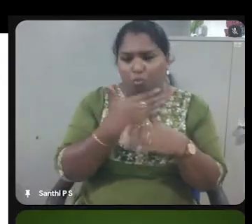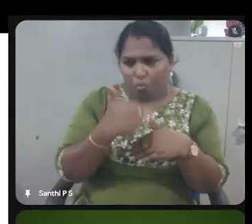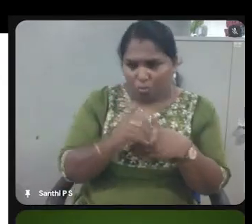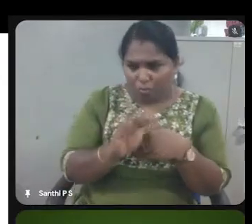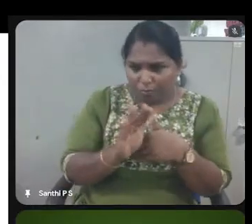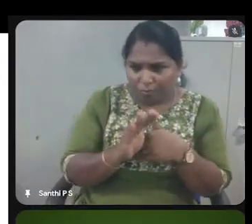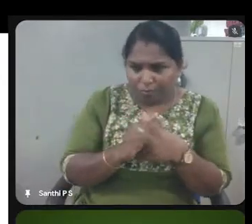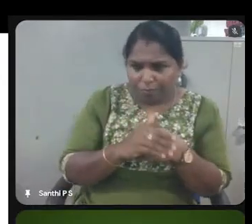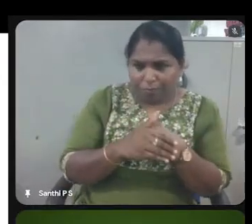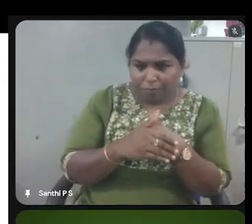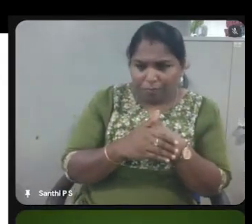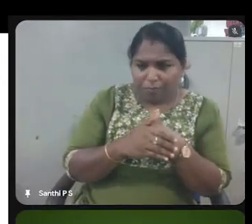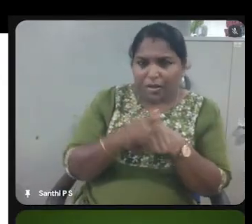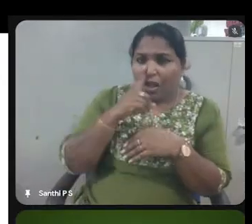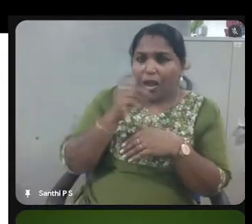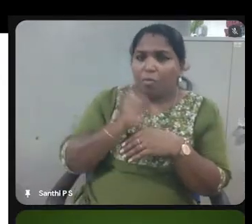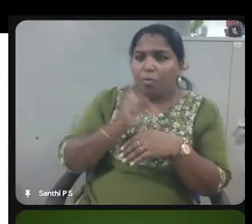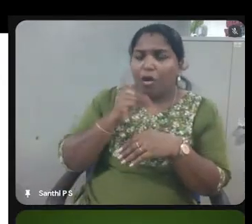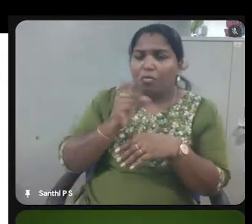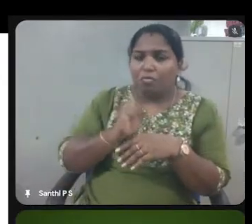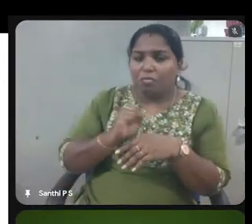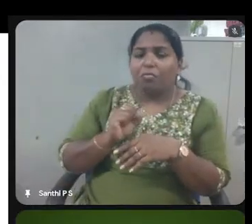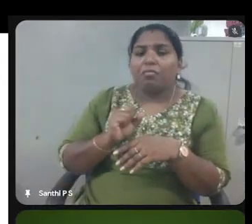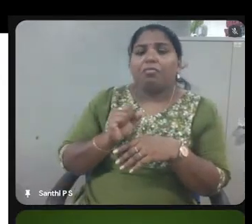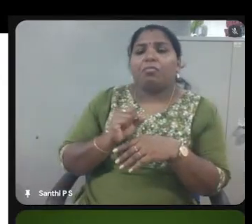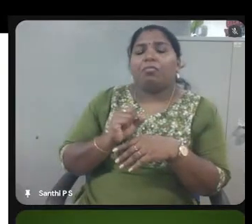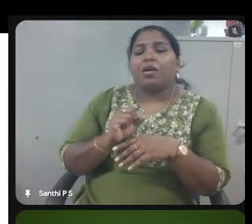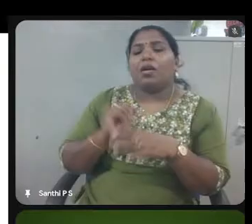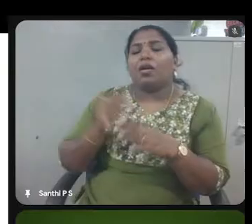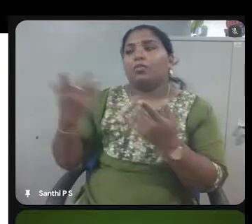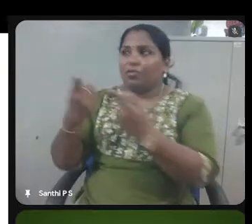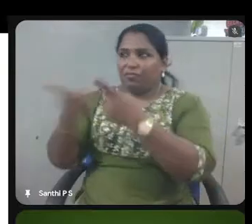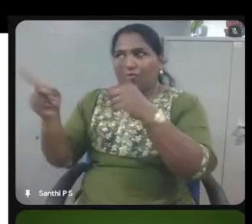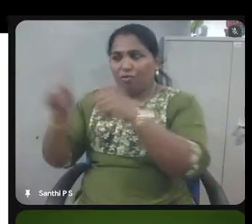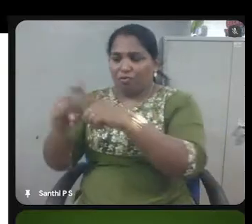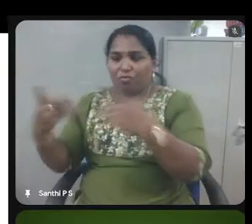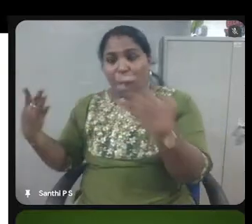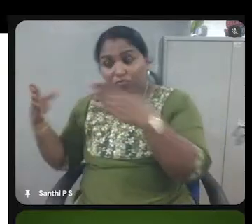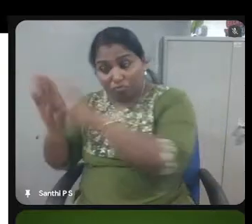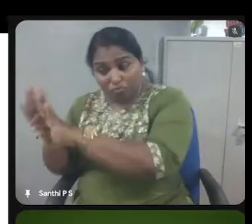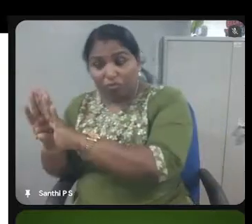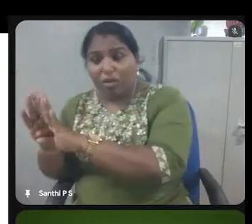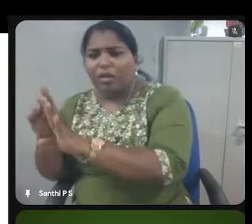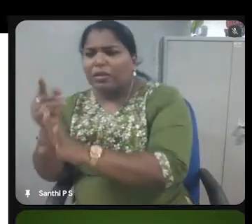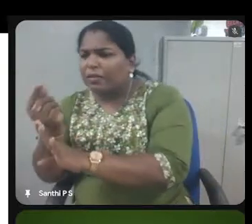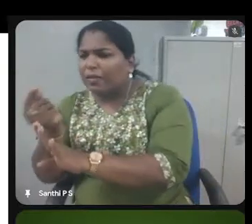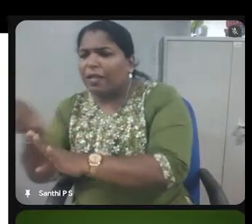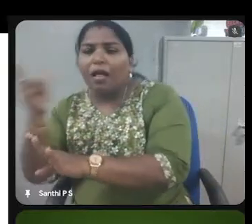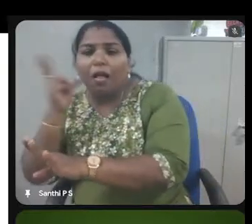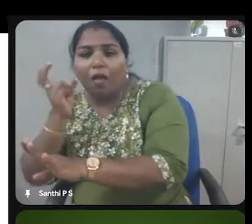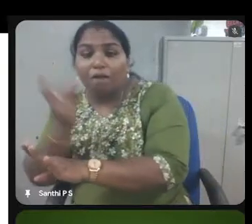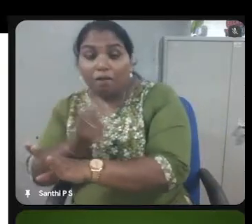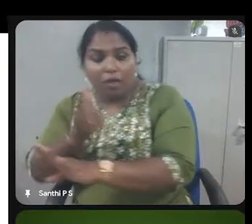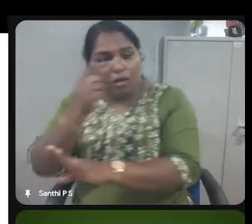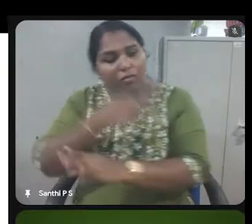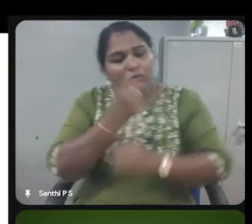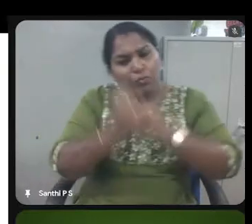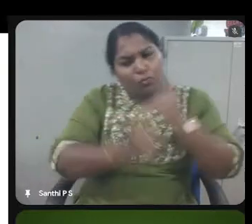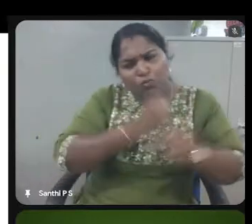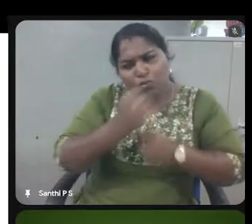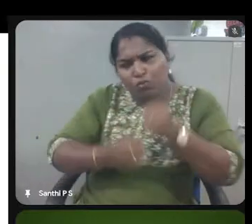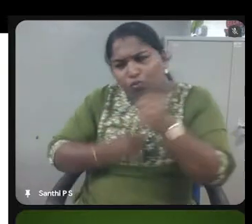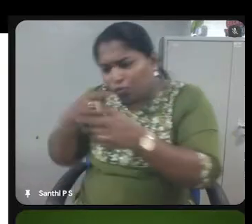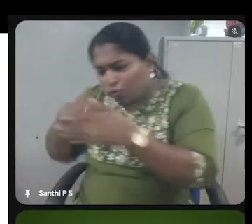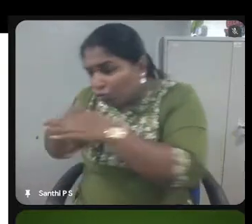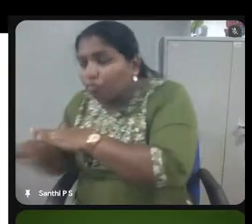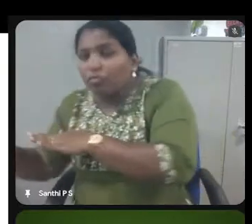ഗ്രാൻഡ് പേരന്റ്സിന് ഇത് കാണാതിരിക്കാനും പറ്റില്ല. റൂം അടച്ചാൽ പോലും കുഞ്ഞിന് ഭയങ്കര ചെറിയ സൗണ്ട് ആണെങ്കിൽ അവൻ അത്